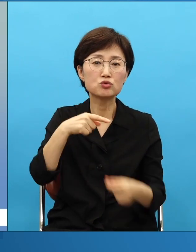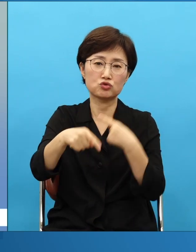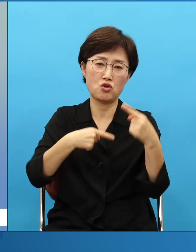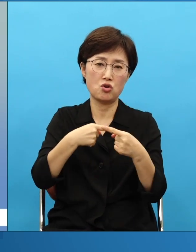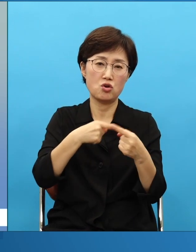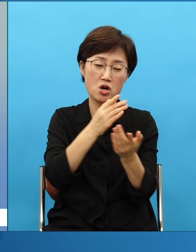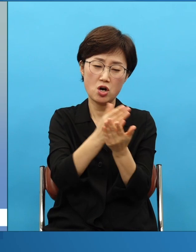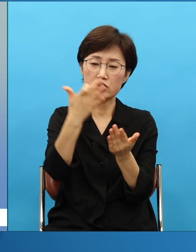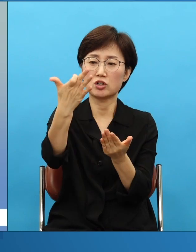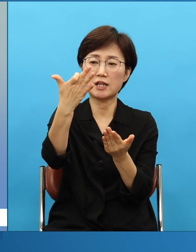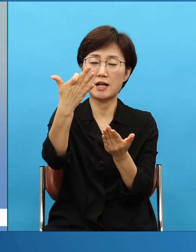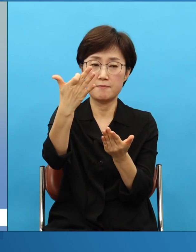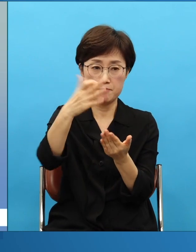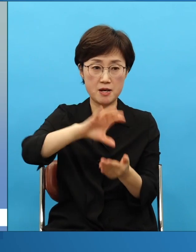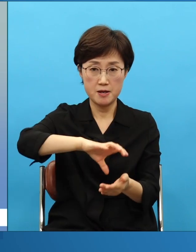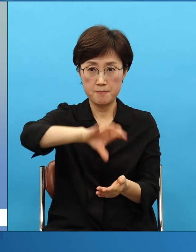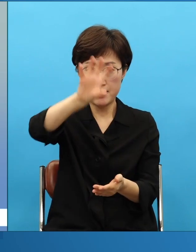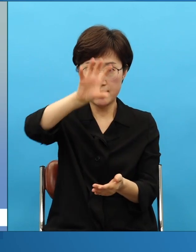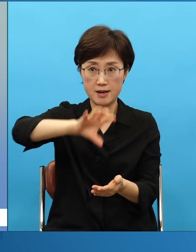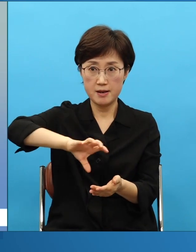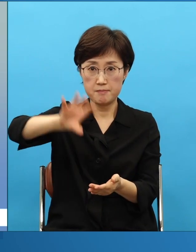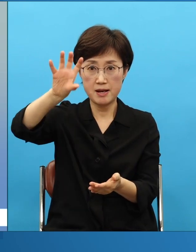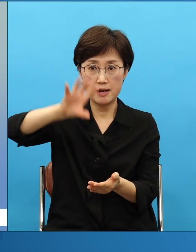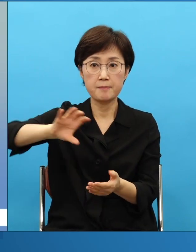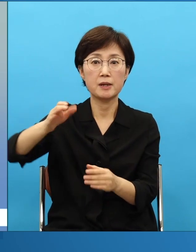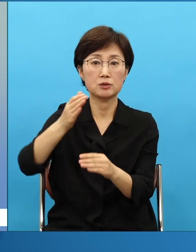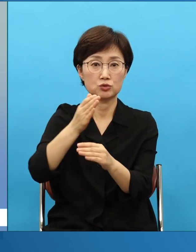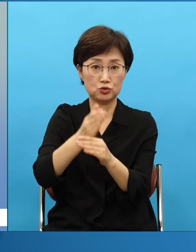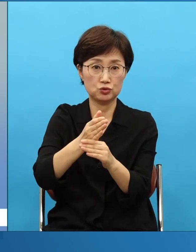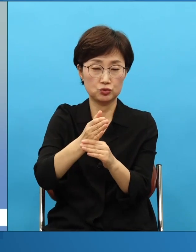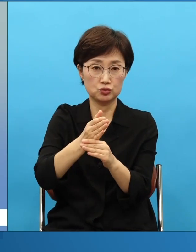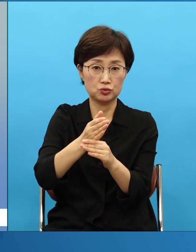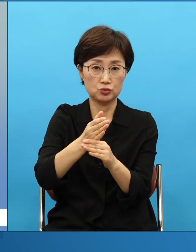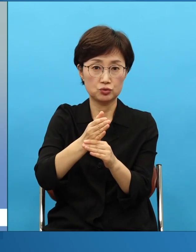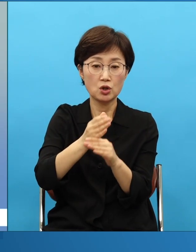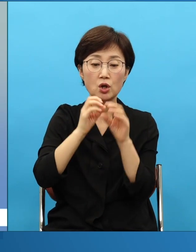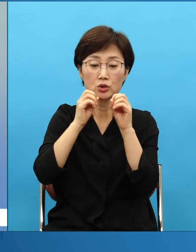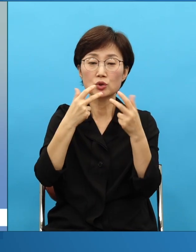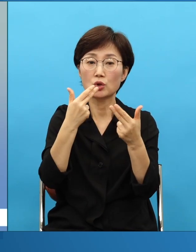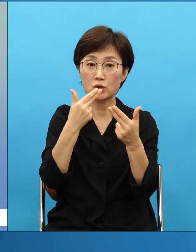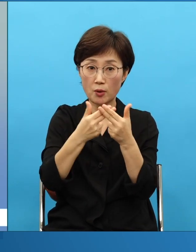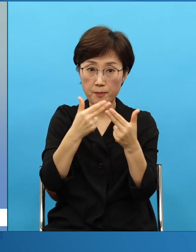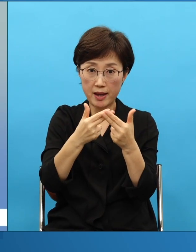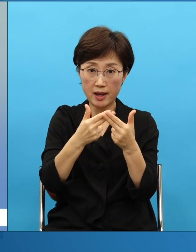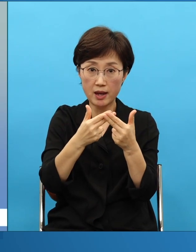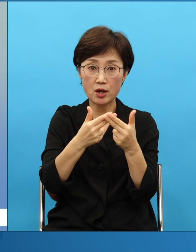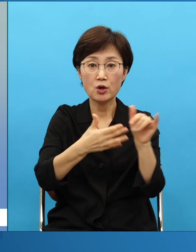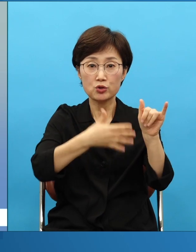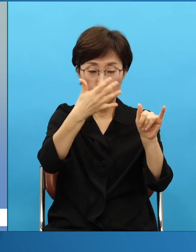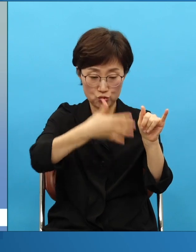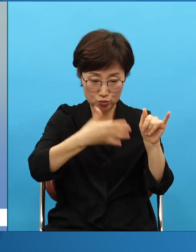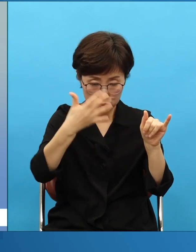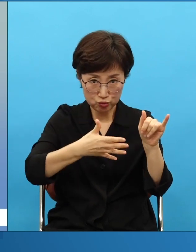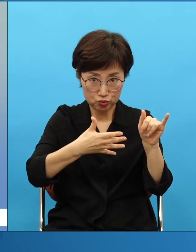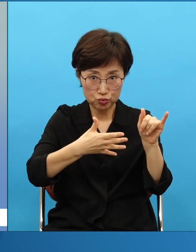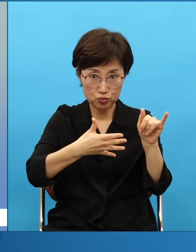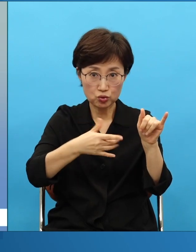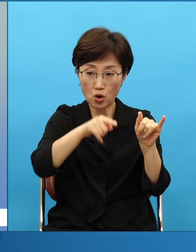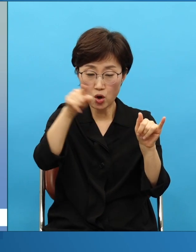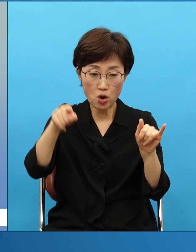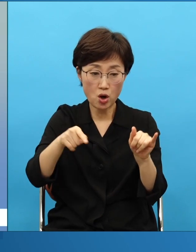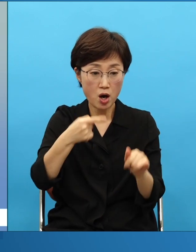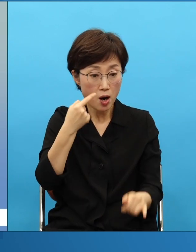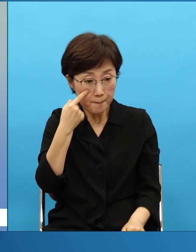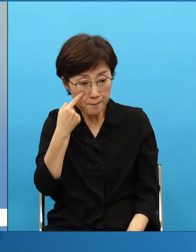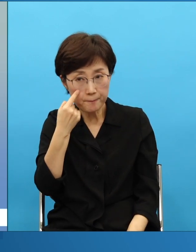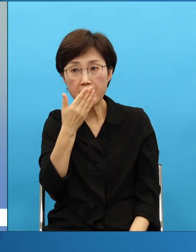언어로 번역된 영상이 순차적으로 올라가고 있으며 전도협회 공식 유튜브 채널 RUTC TV와 위다락에서 확인할